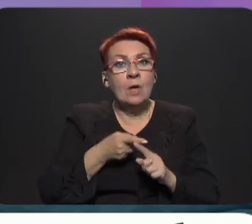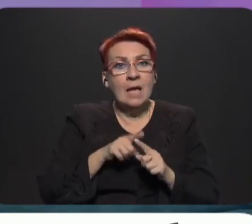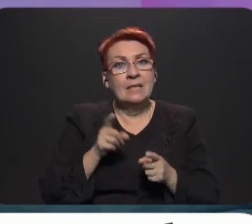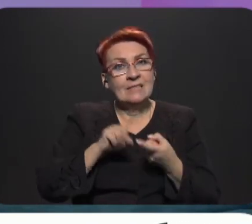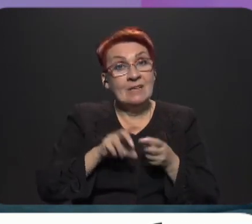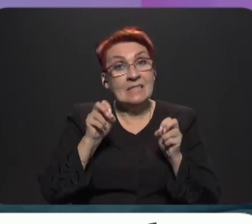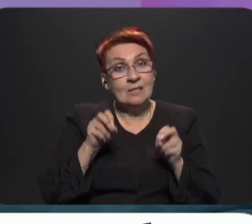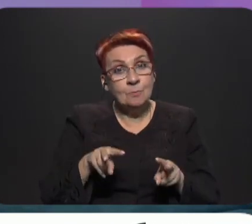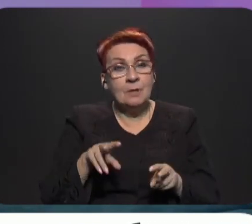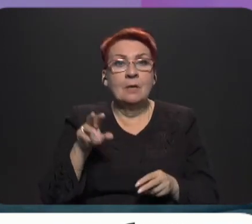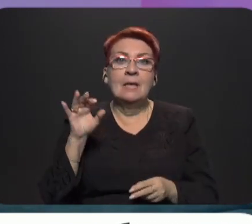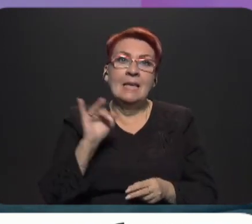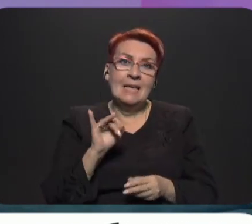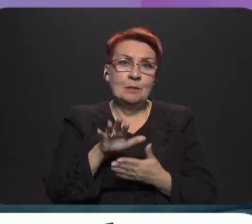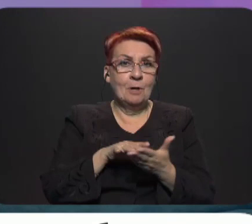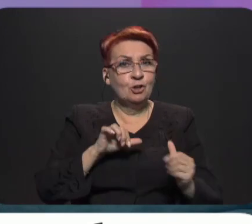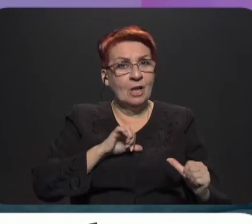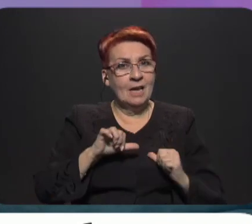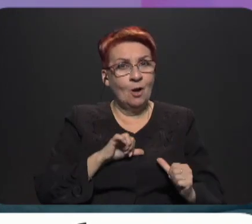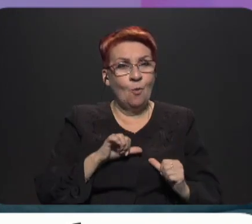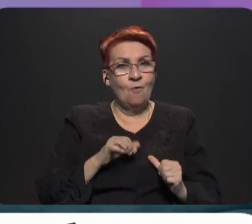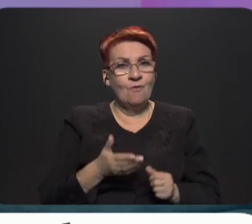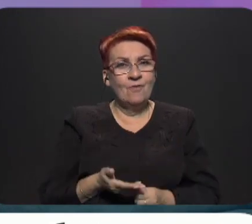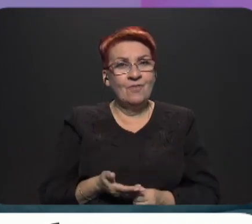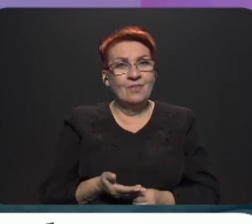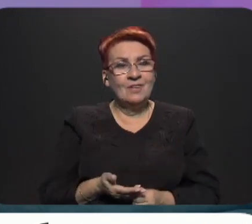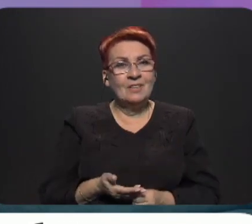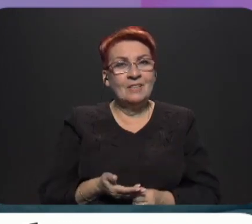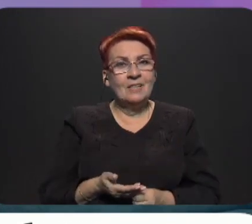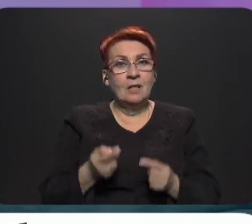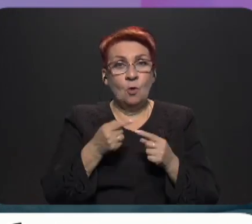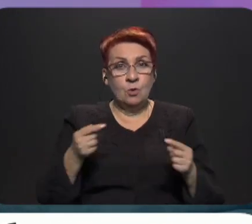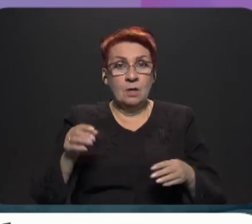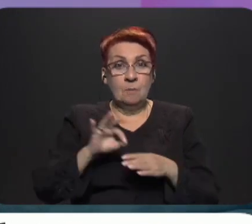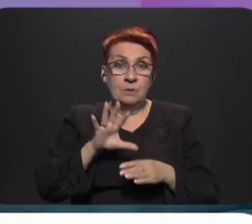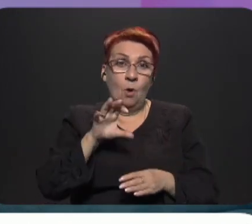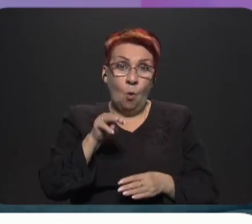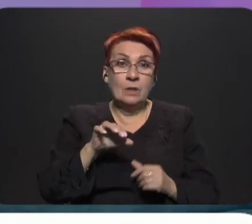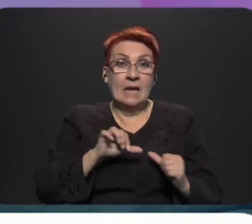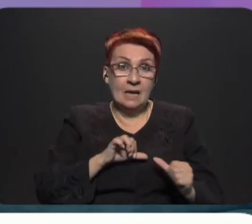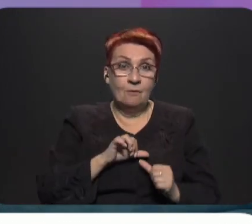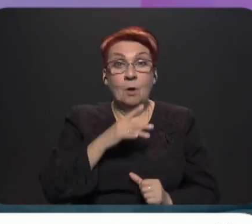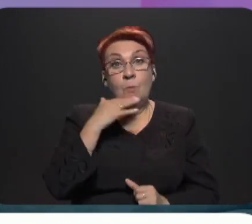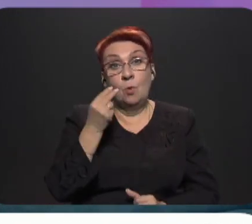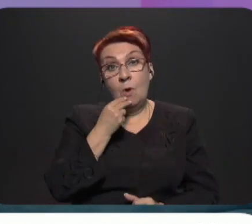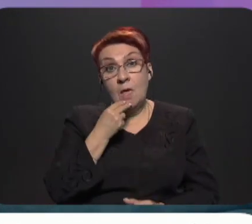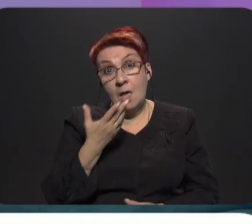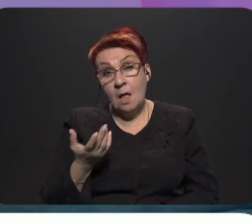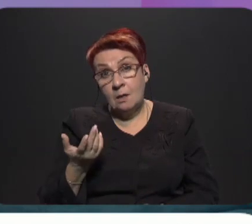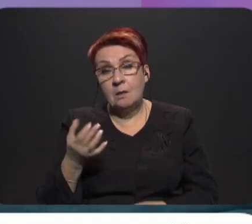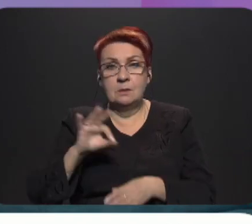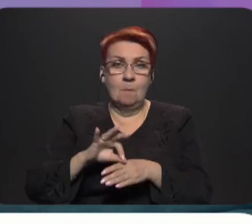безусловно, она связана и с прощением грехов. И тем более некоторые действительно болезни у нас от грехов. Много ел? Ну,